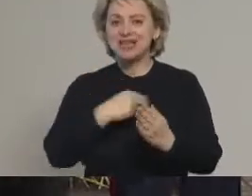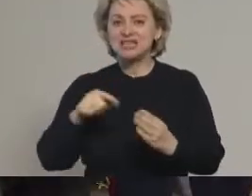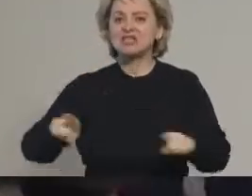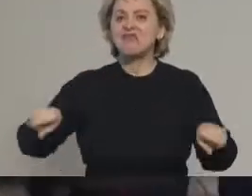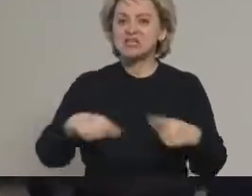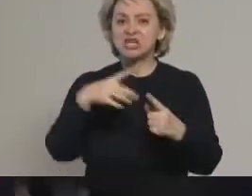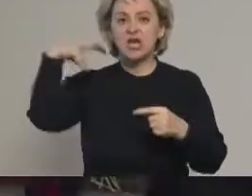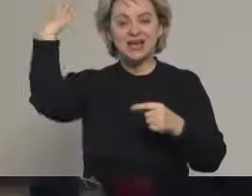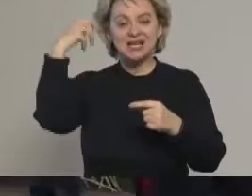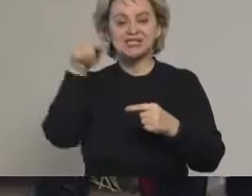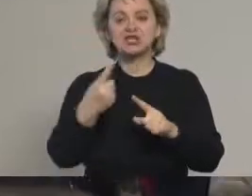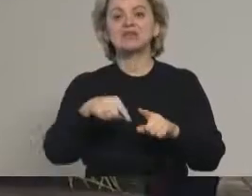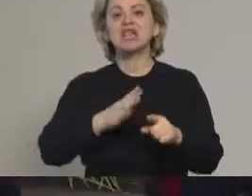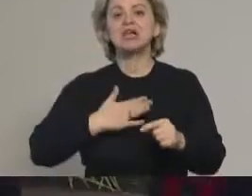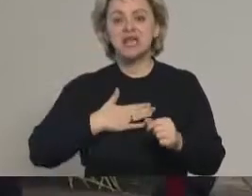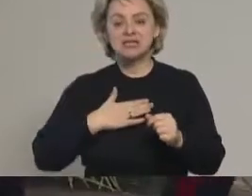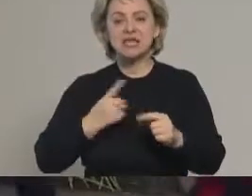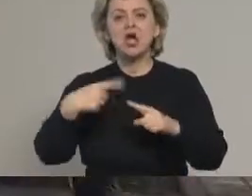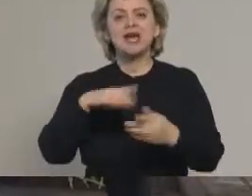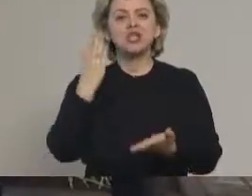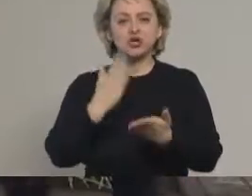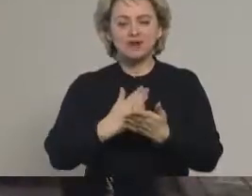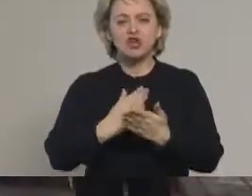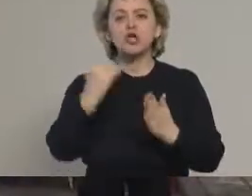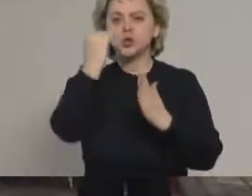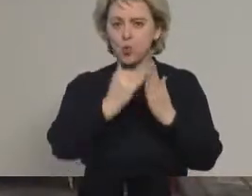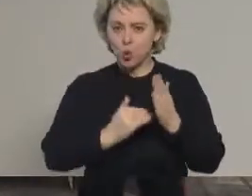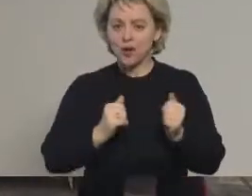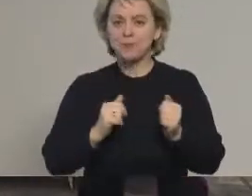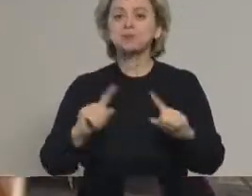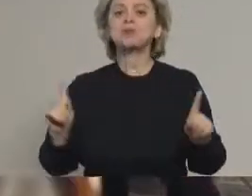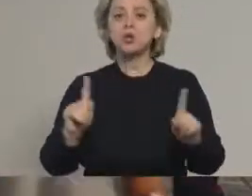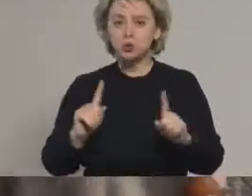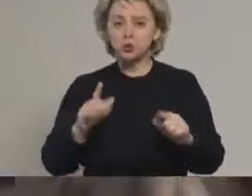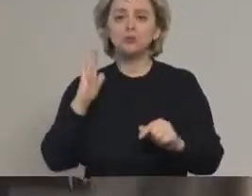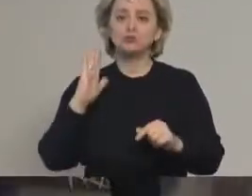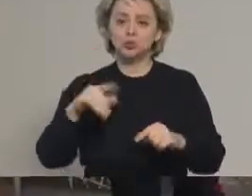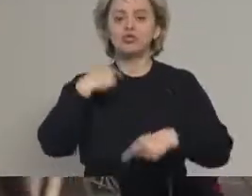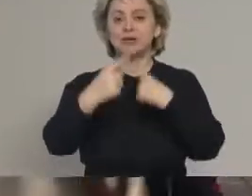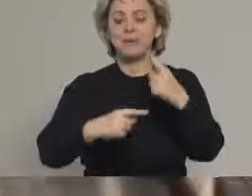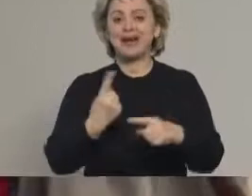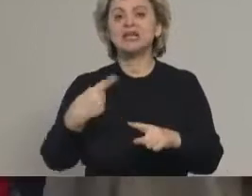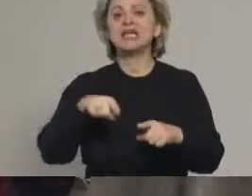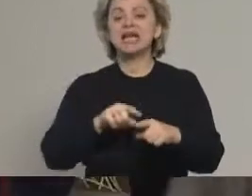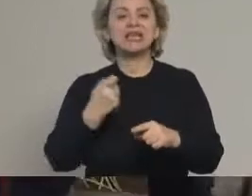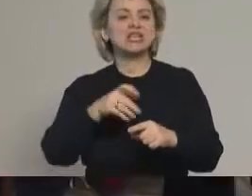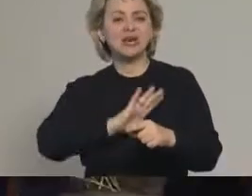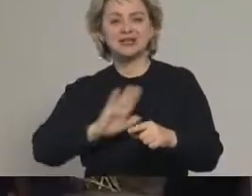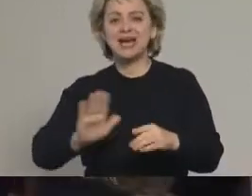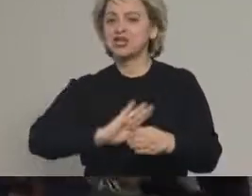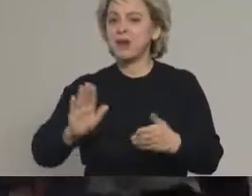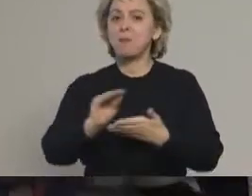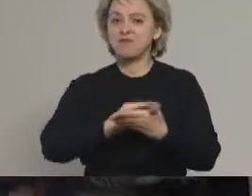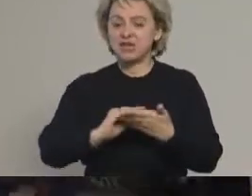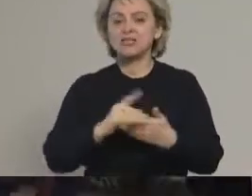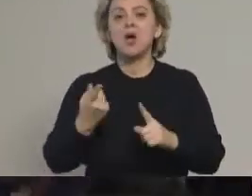казачество. Для нас это является уроком, чтобы в будущих поколениях это никогда не повторилось. Потому